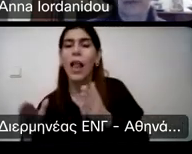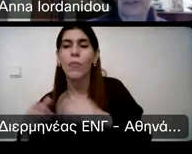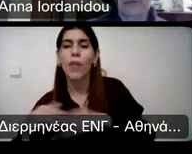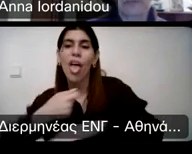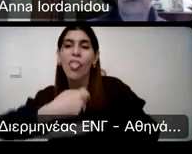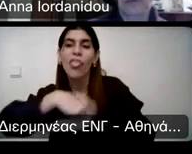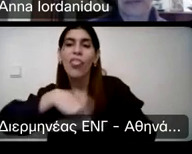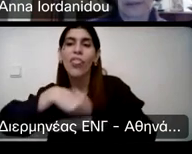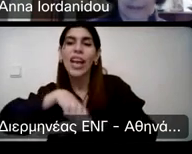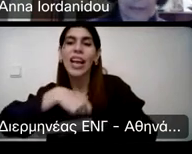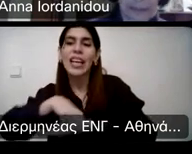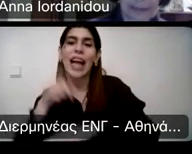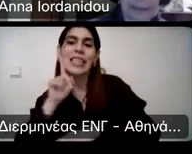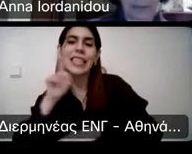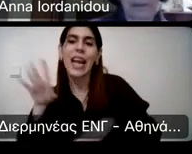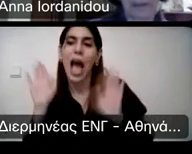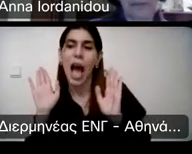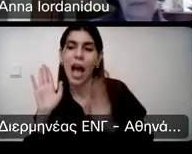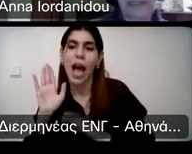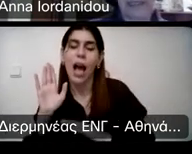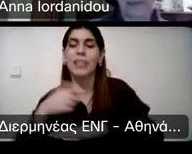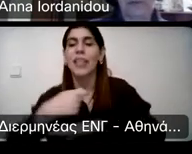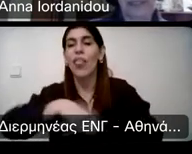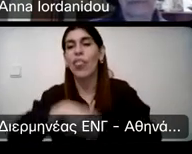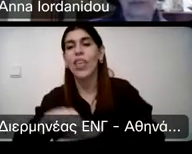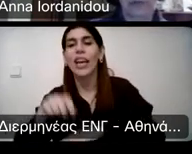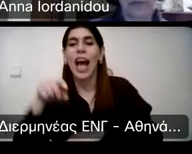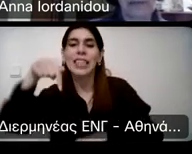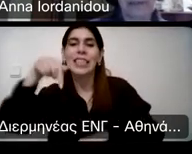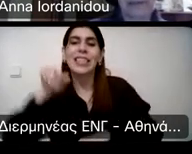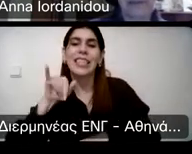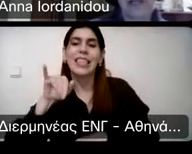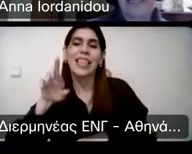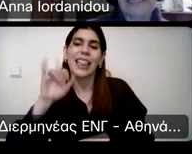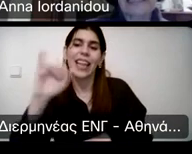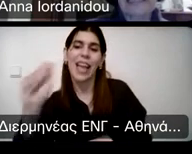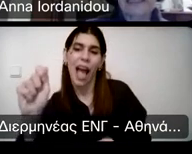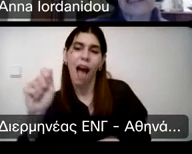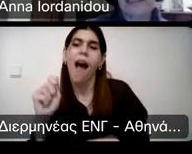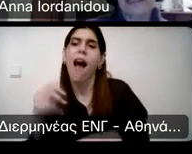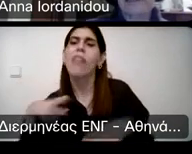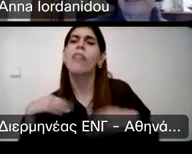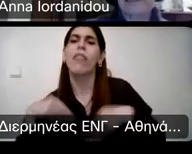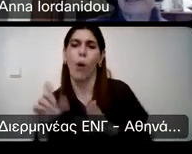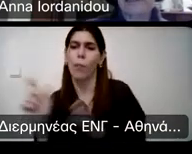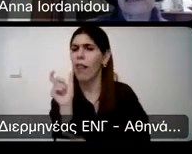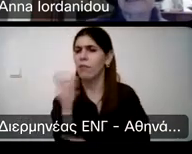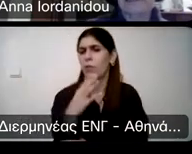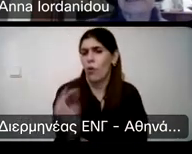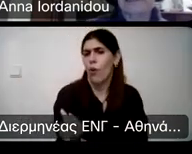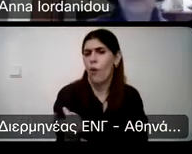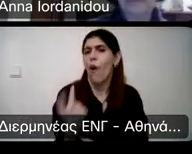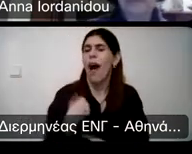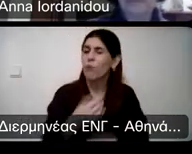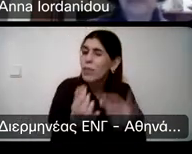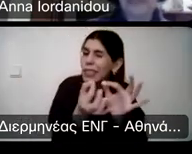θα παροτρύνουμε τους μαθητές μας και τις μαθητριές μας να κάνουν έρευνες στο διαδίκτυο και να